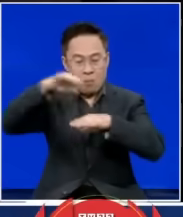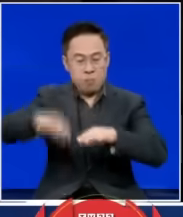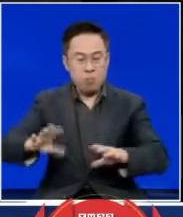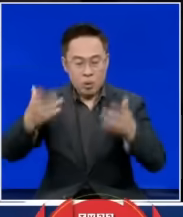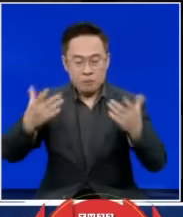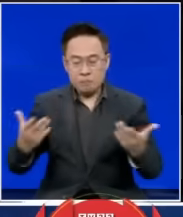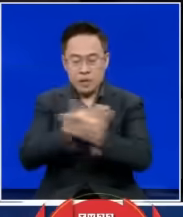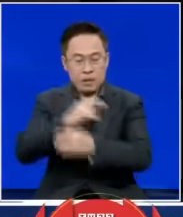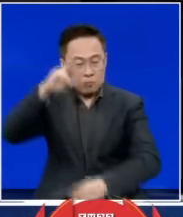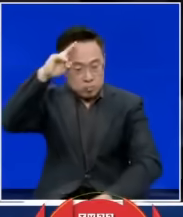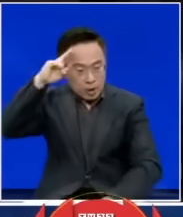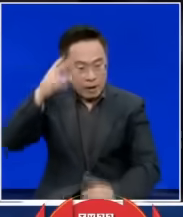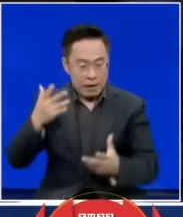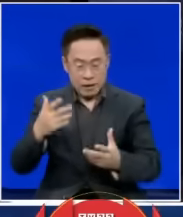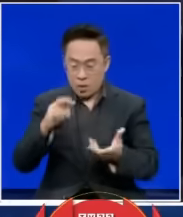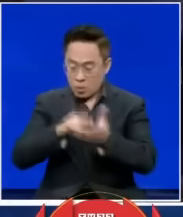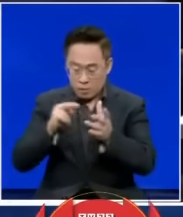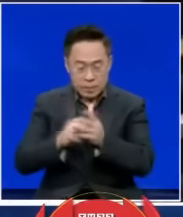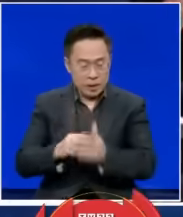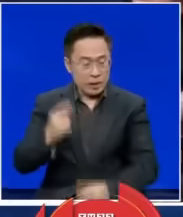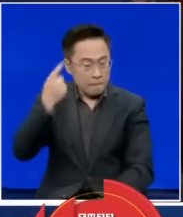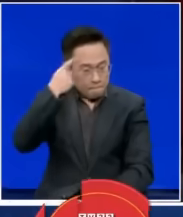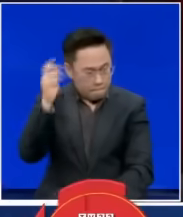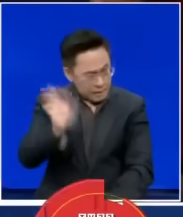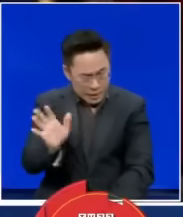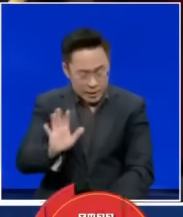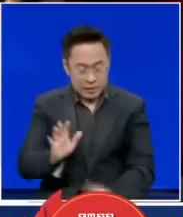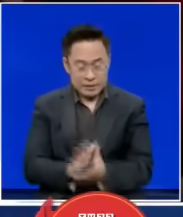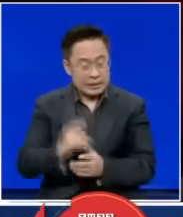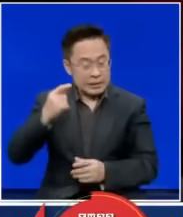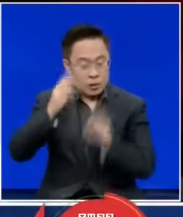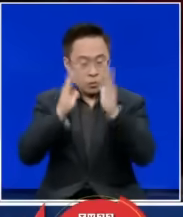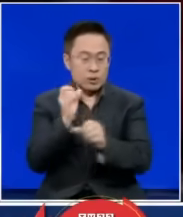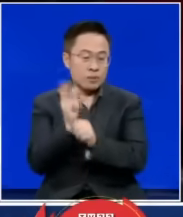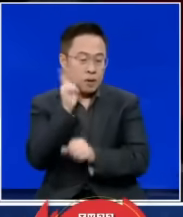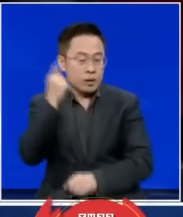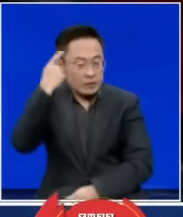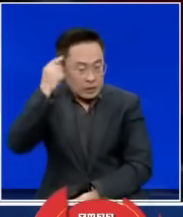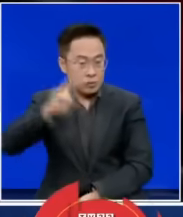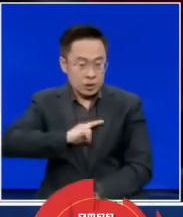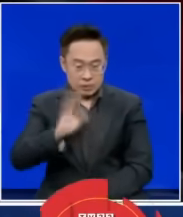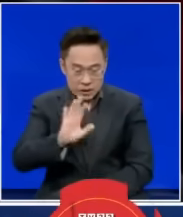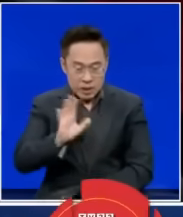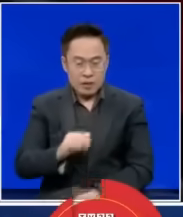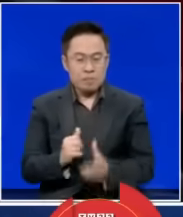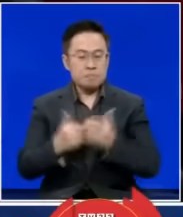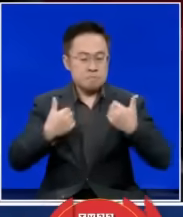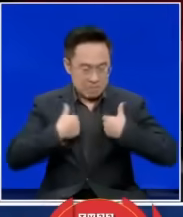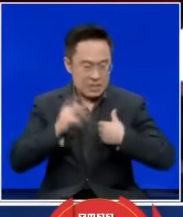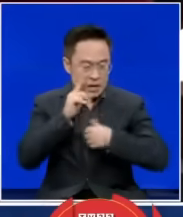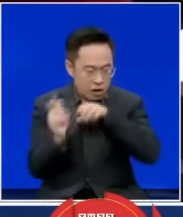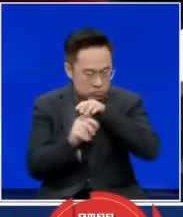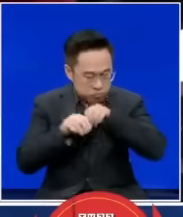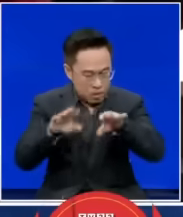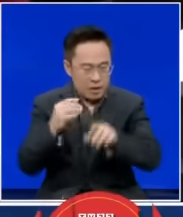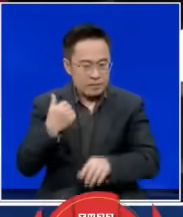ก็ถามว่าเราก็ไม่ได้นั่งเทียนแล้วก็เขียนกันไปเองเพราะมันก็มีข่าวว่าไปพูดไปคุยกันจริงๆแต่ว่าอาจารย์วันนอเนี่ยค่ะซึ่